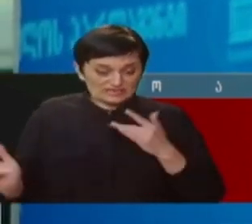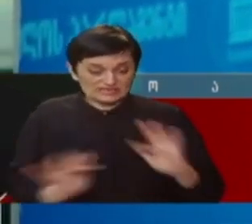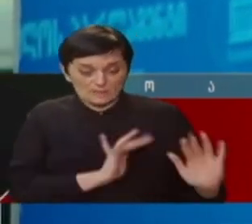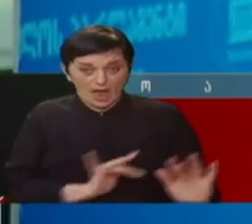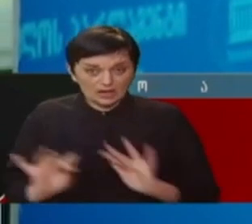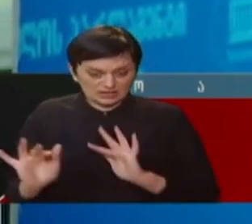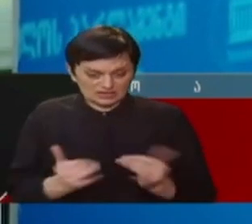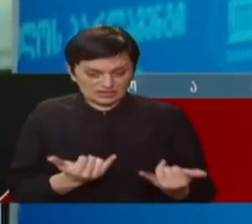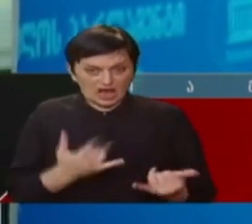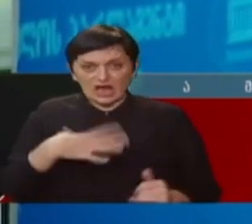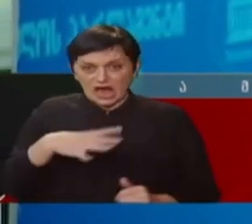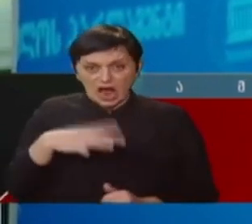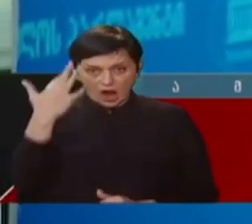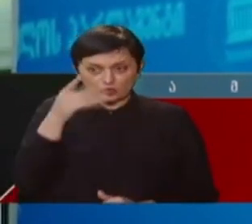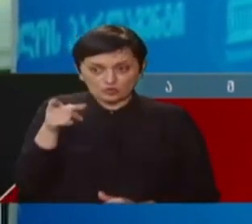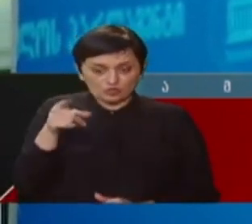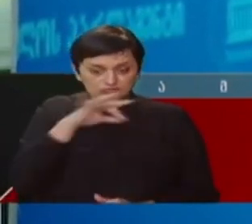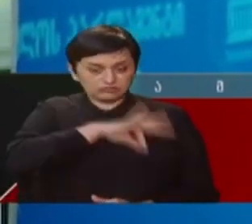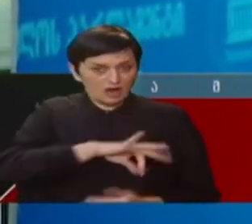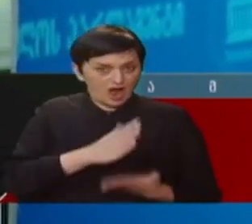ყველაზე მეტად ქართულ ოცნებას აწყობს,